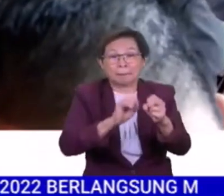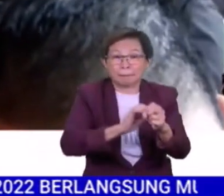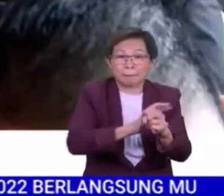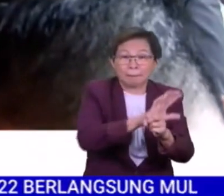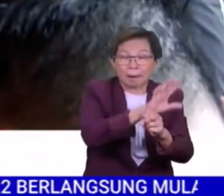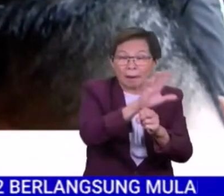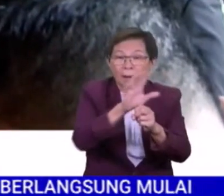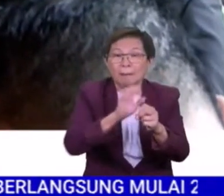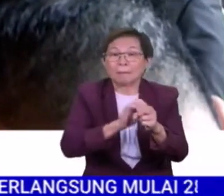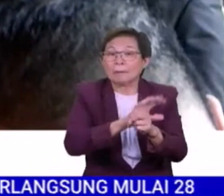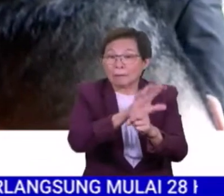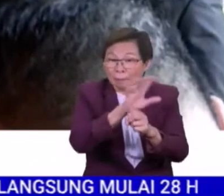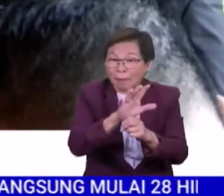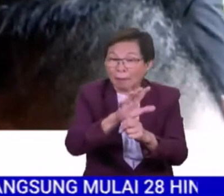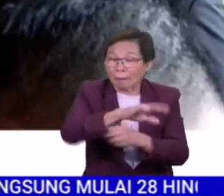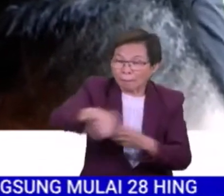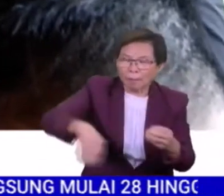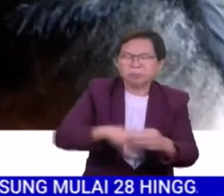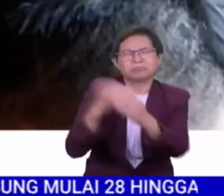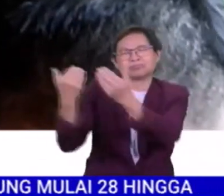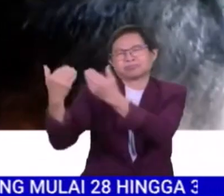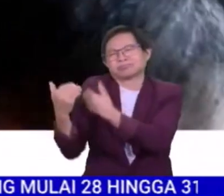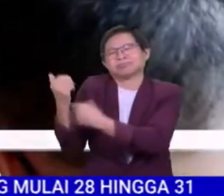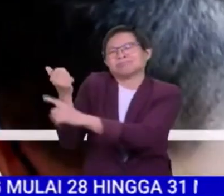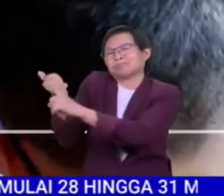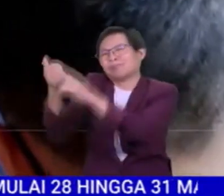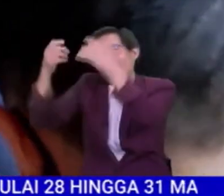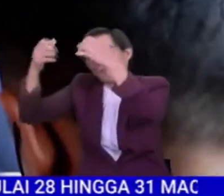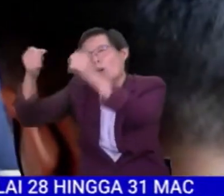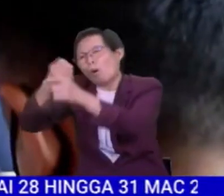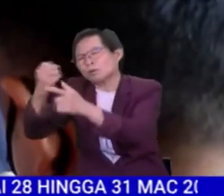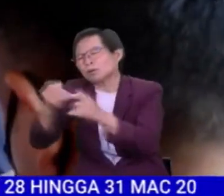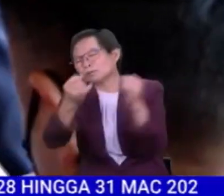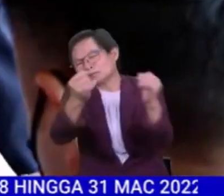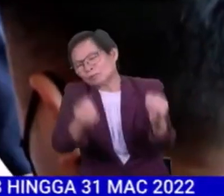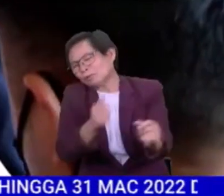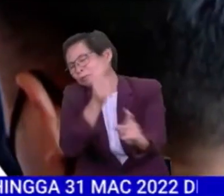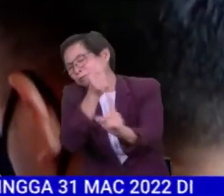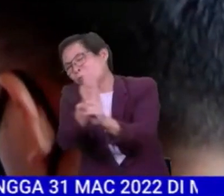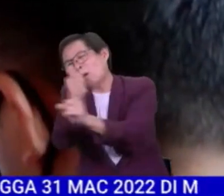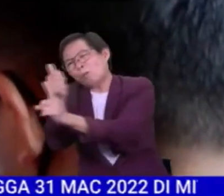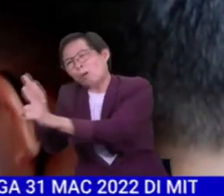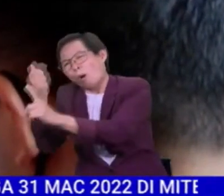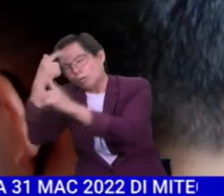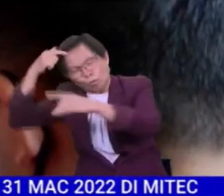tanggungjawab itu kita pulangkan kepada majikan, kepada individu untuk buat keputusan.